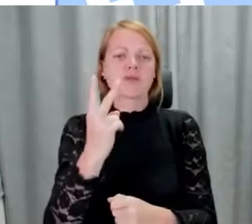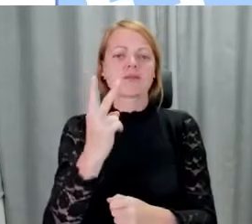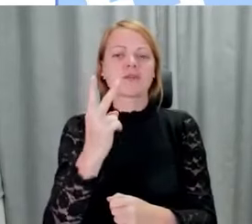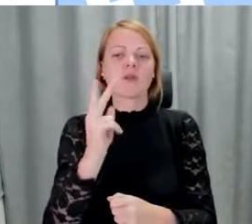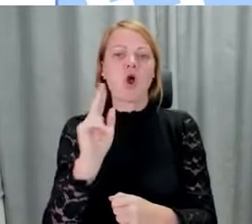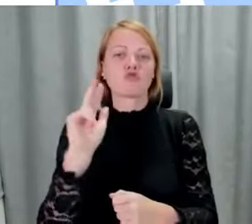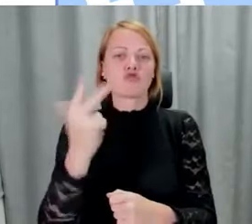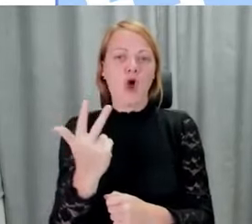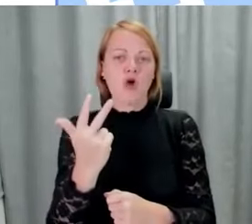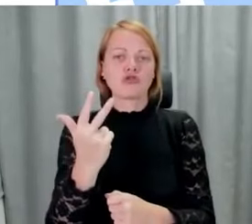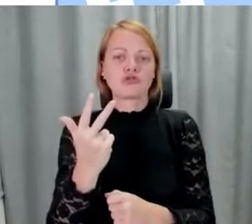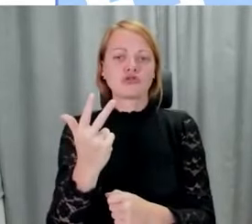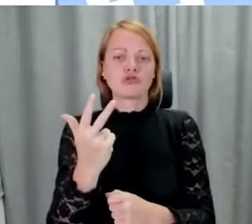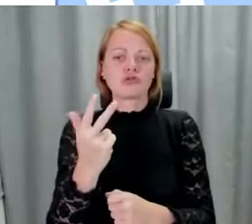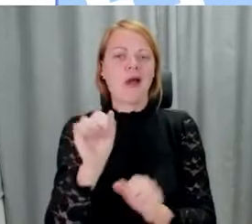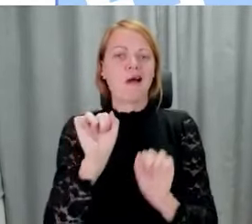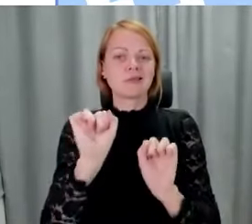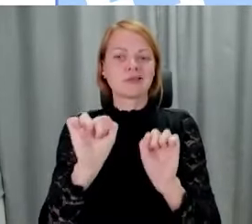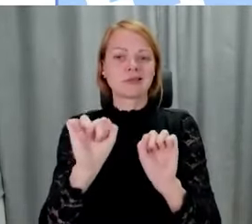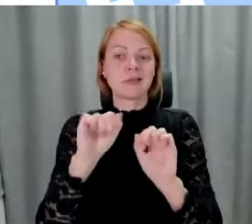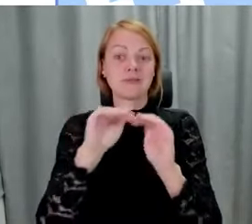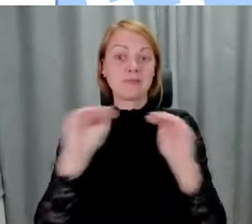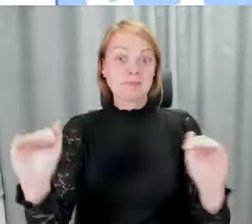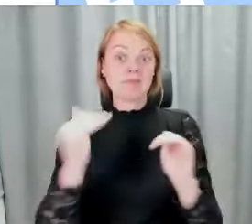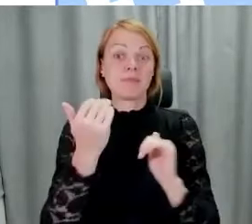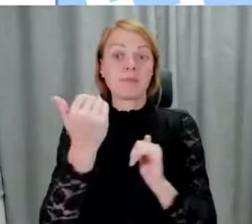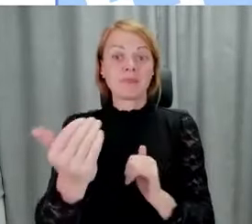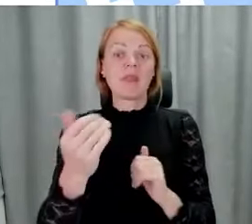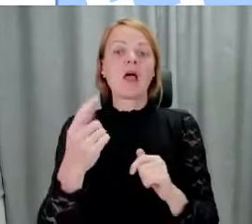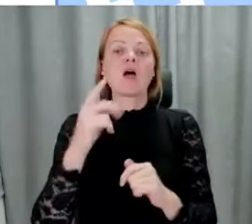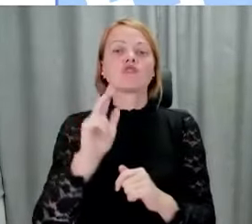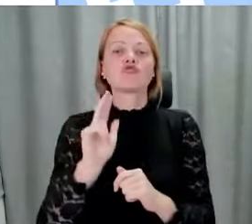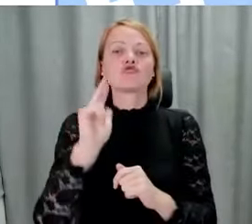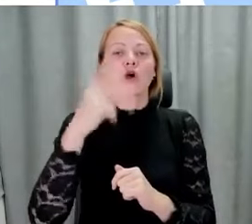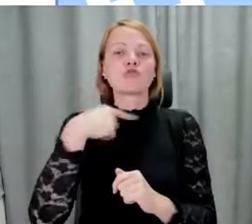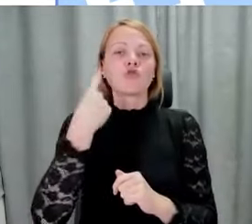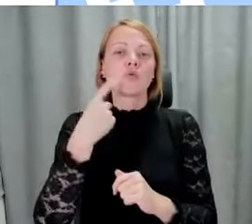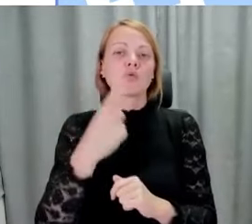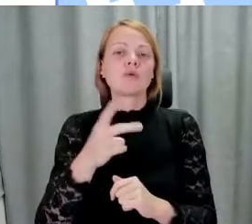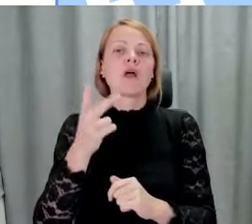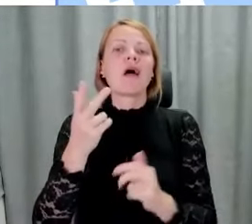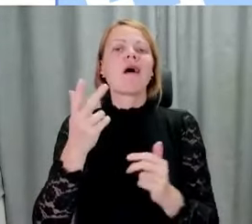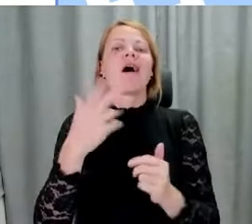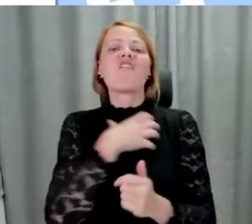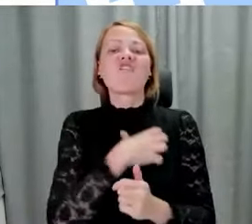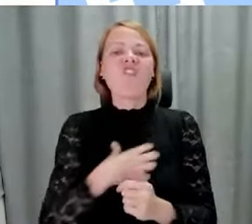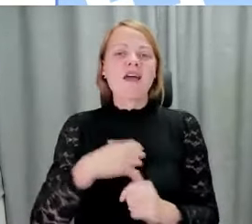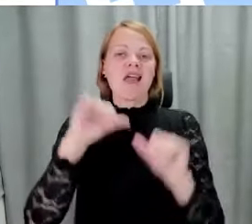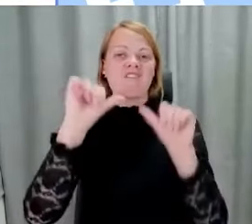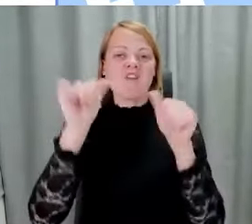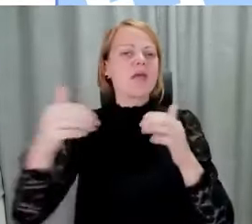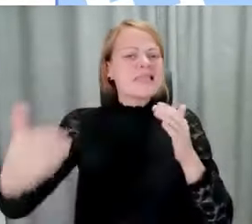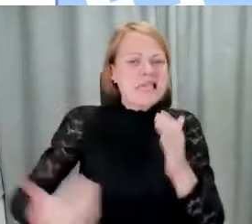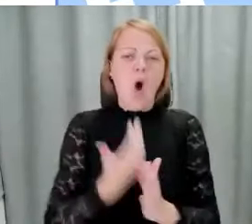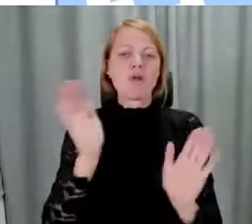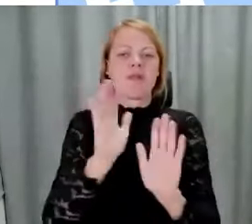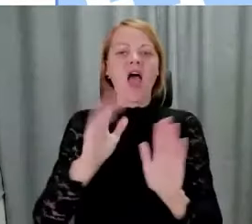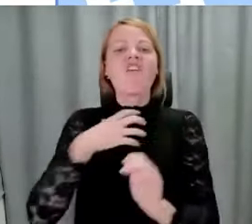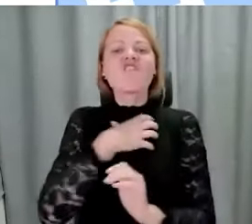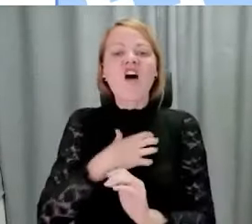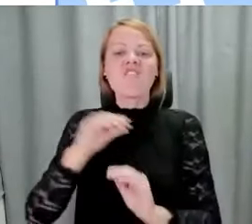pirmā, otrā, trešā, katrs savs aizsardzības līmenis. Trešā mēs runājam par to, ka ir jāveido, nevis no jauna jābūvē. Protams, mēs runājam